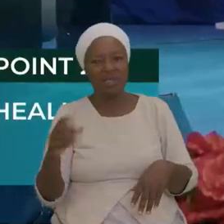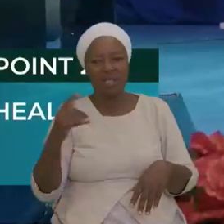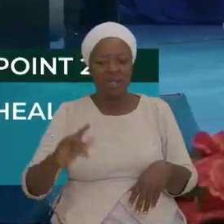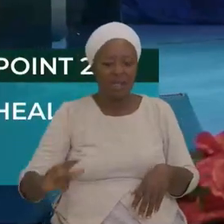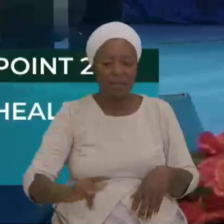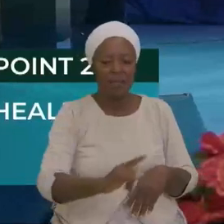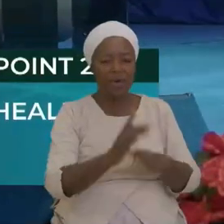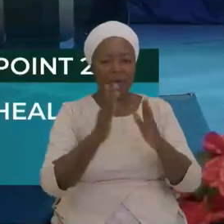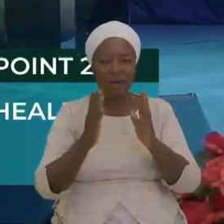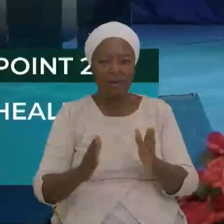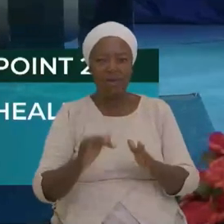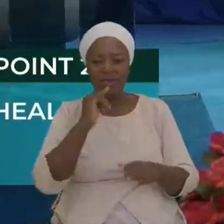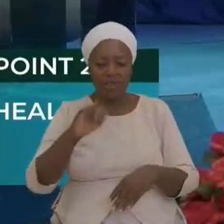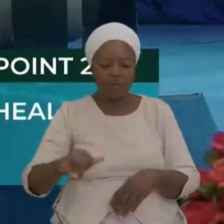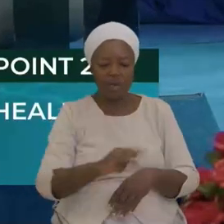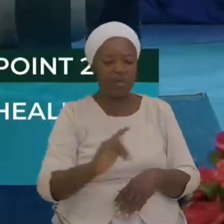Le pilote